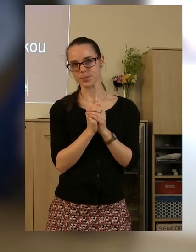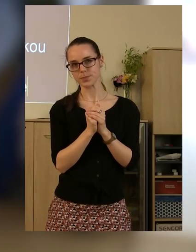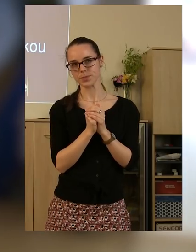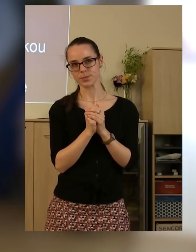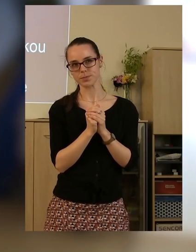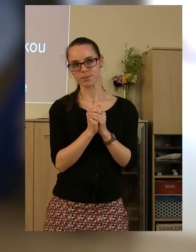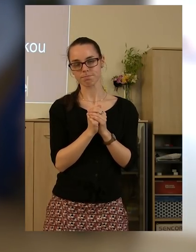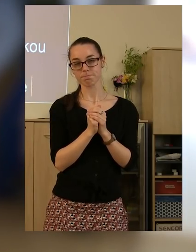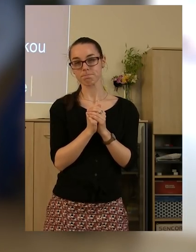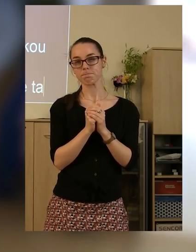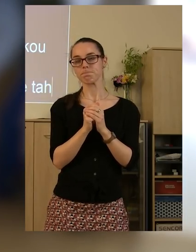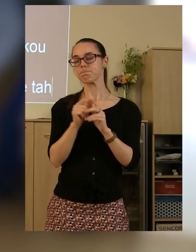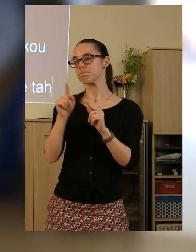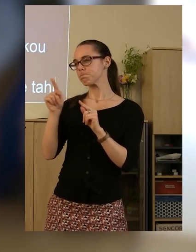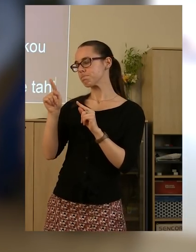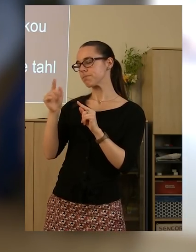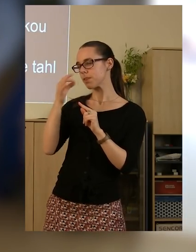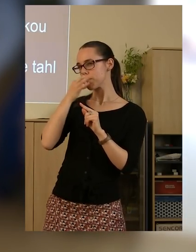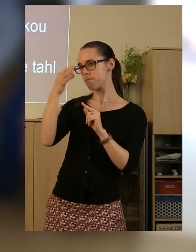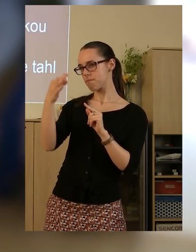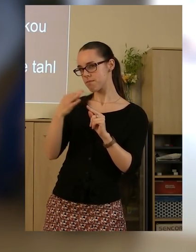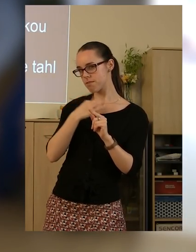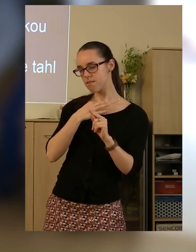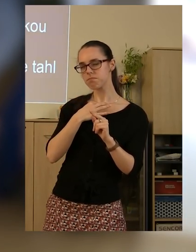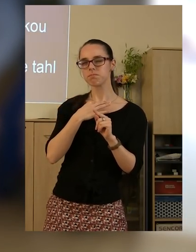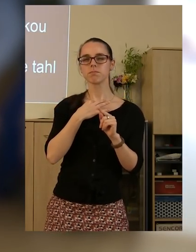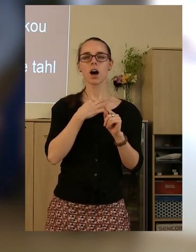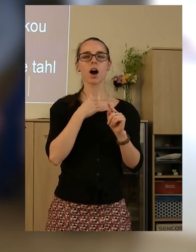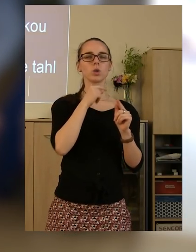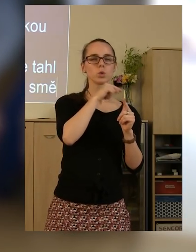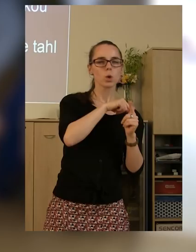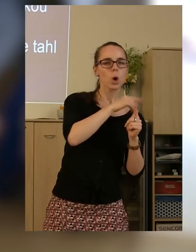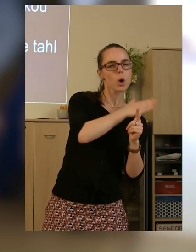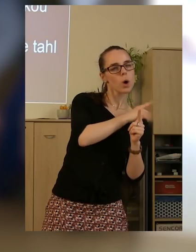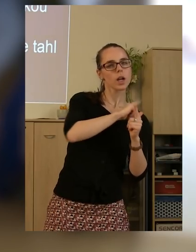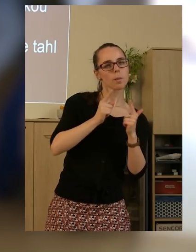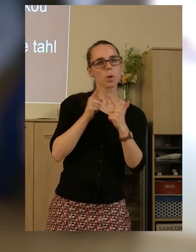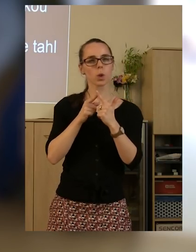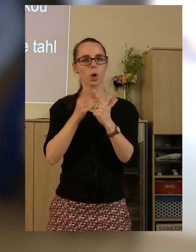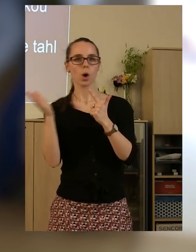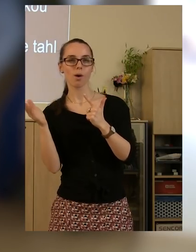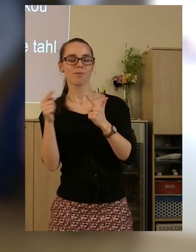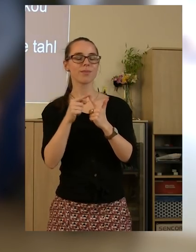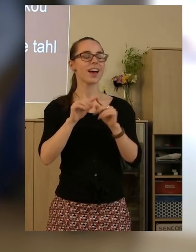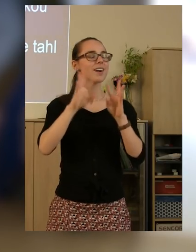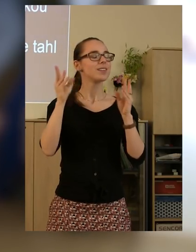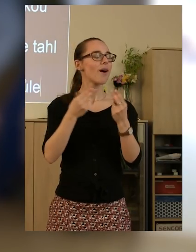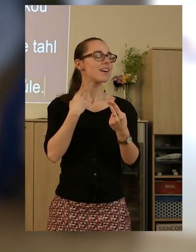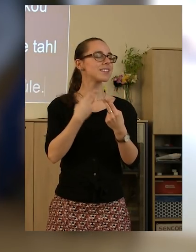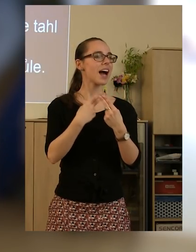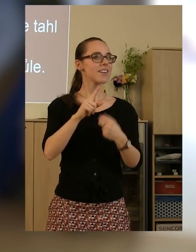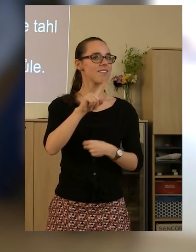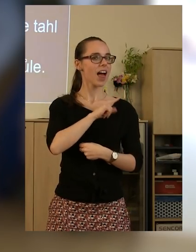že tahle otázka, kterou vy kladete, směřuje k faktu svobodné vůle.